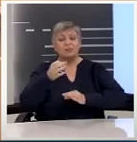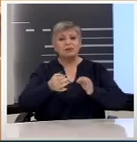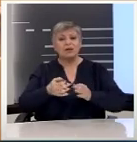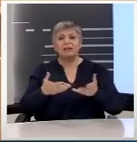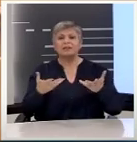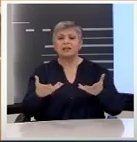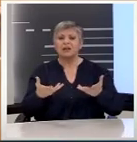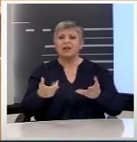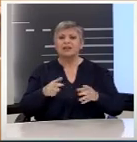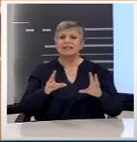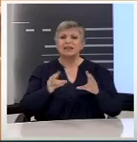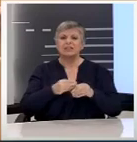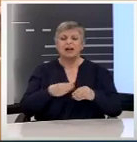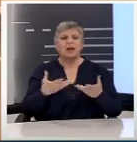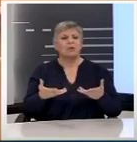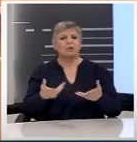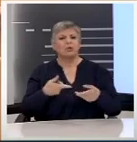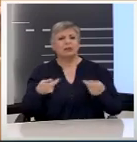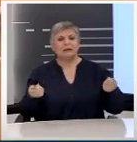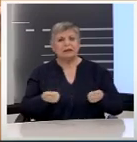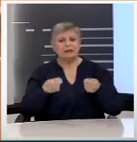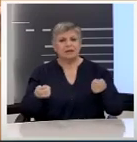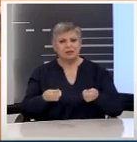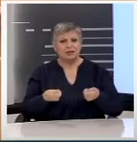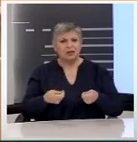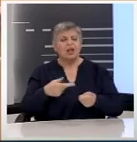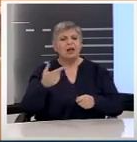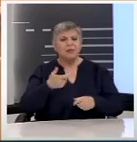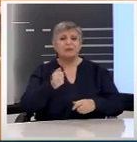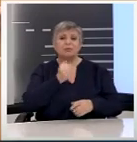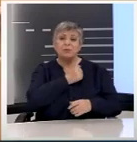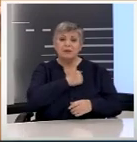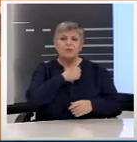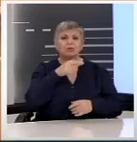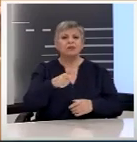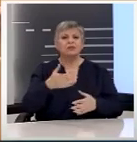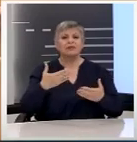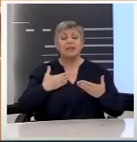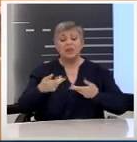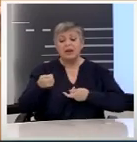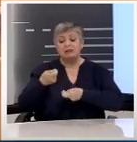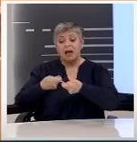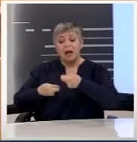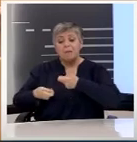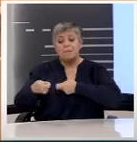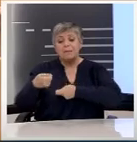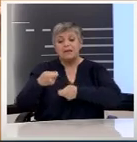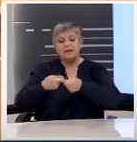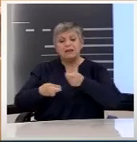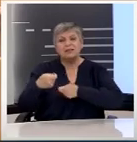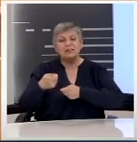συμφερόντων. Γιατί σας θυμίζω μόνο αυτό. Η όλη υπόθεση ξεκίνησε όταν η οικονομική